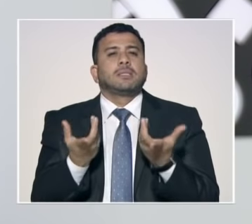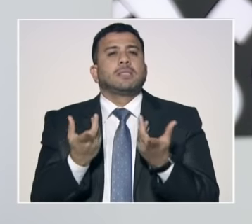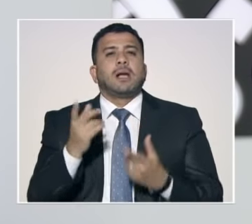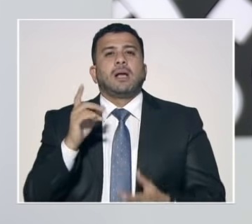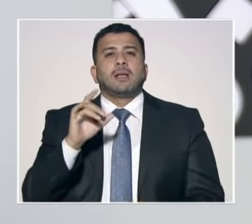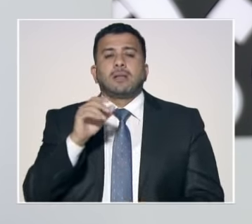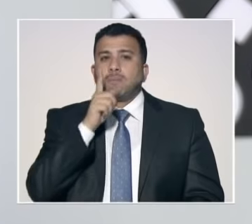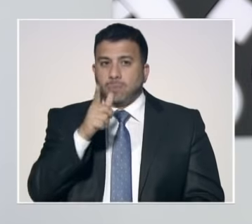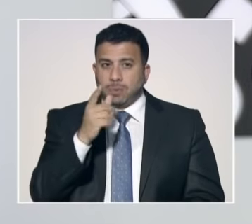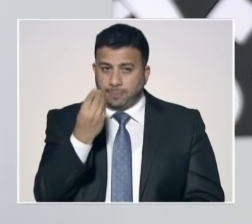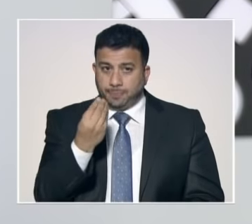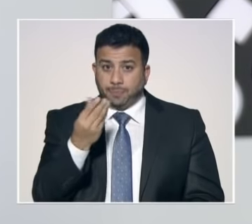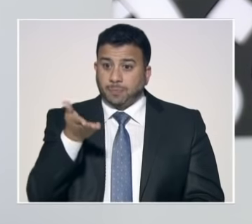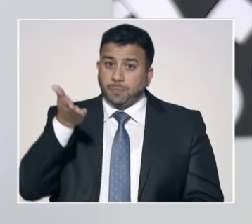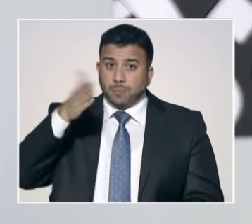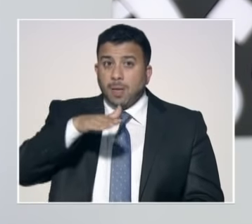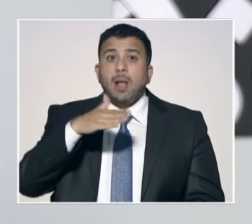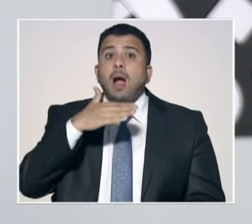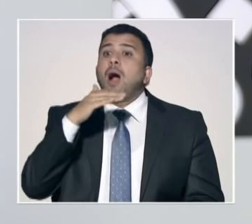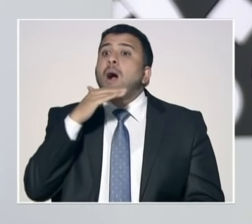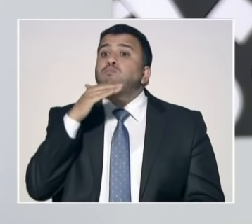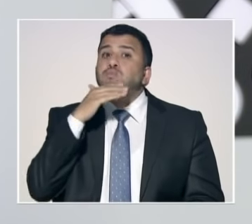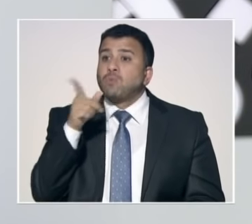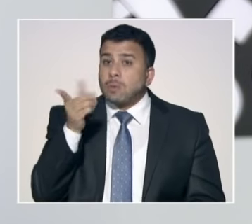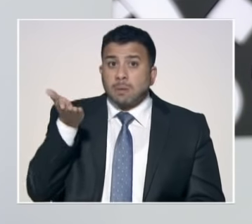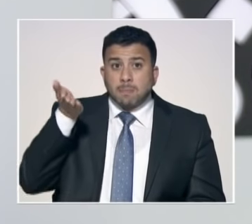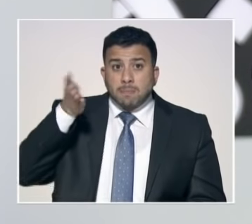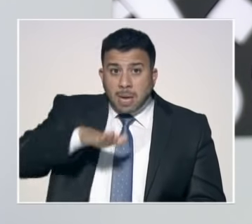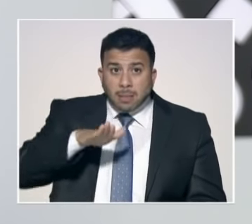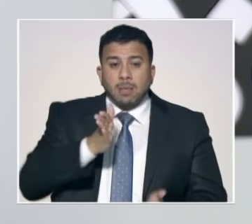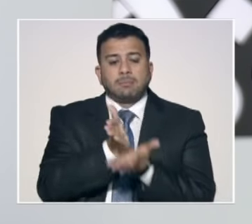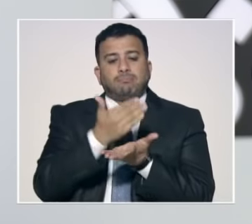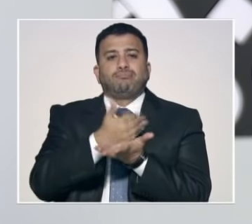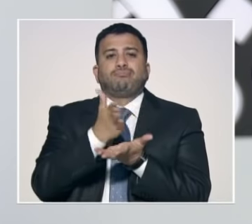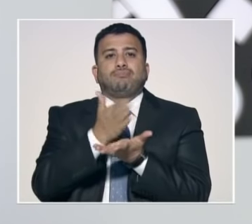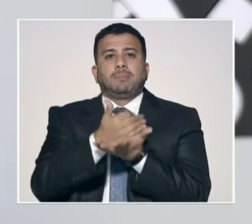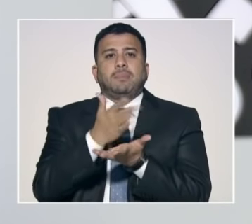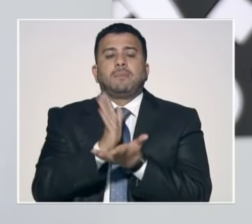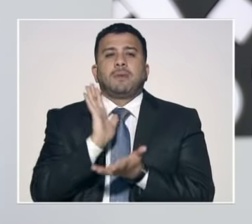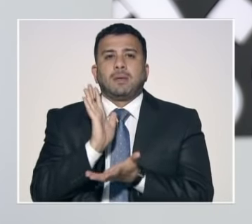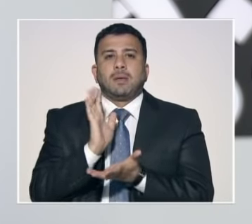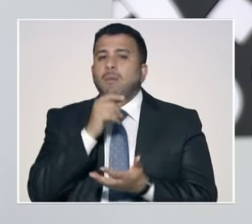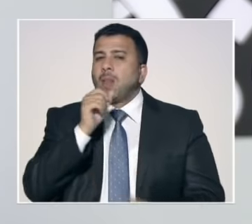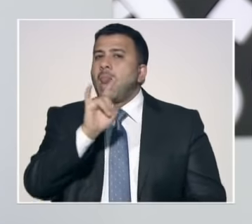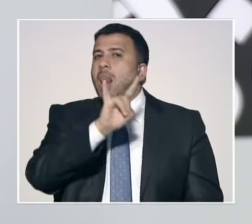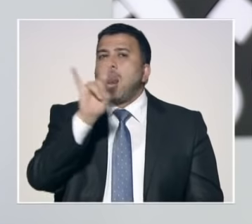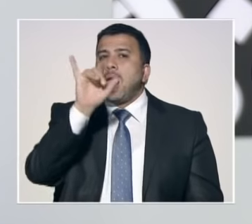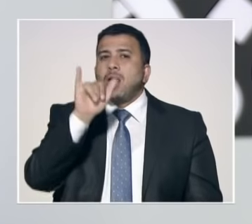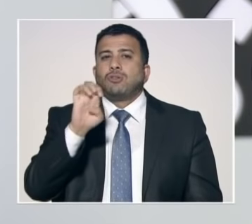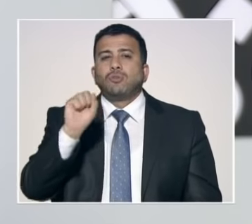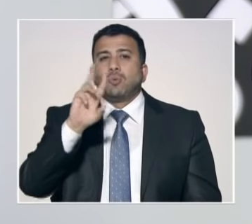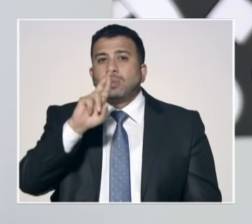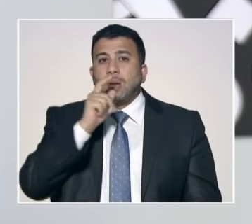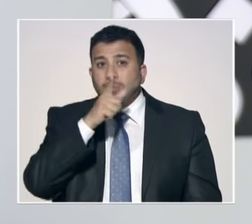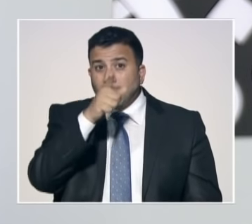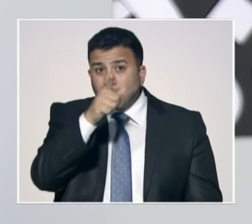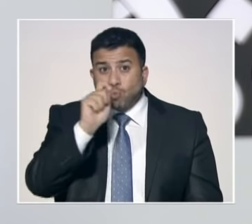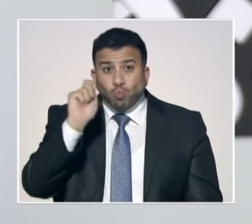الورثة بالموت، الميراث يستحقه الورثة بالموت، ولذلك لا يجوز للإنسان أن يسارع في